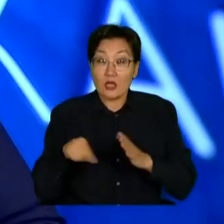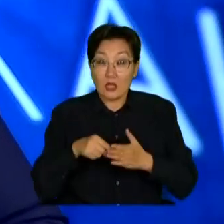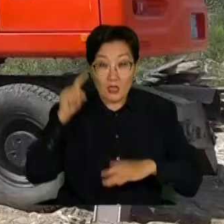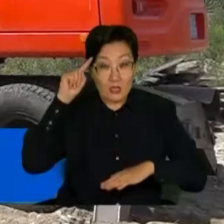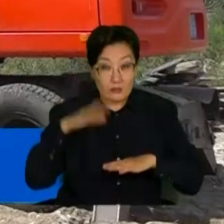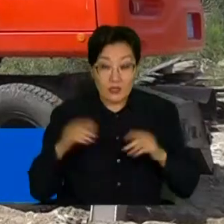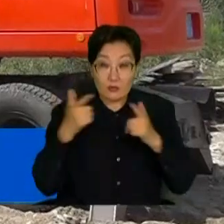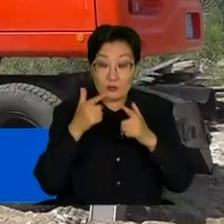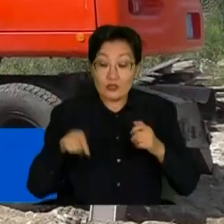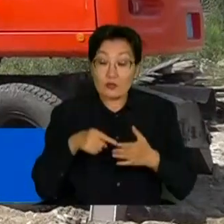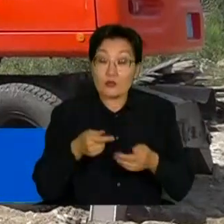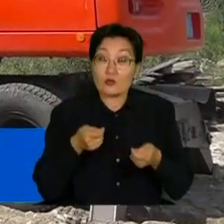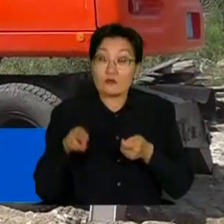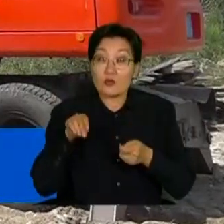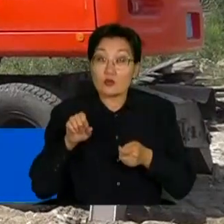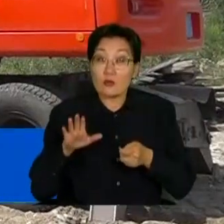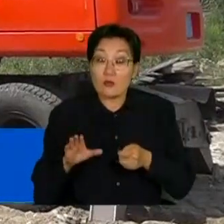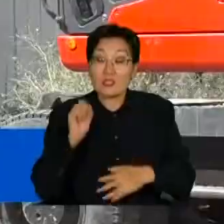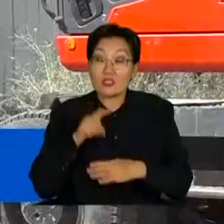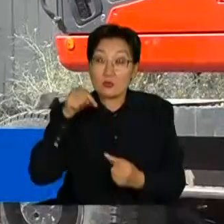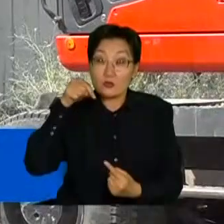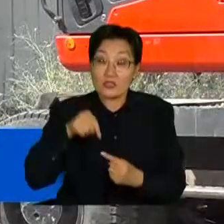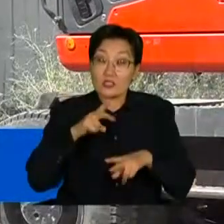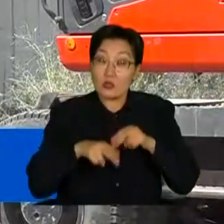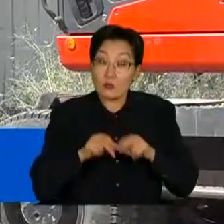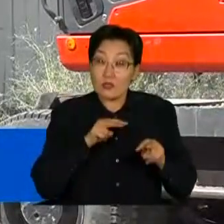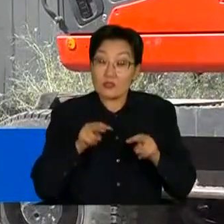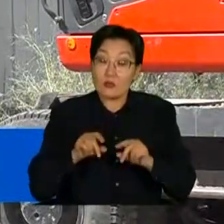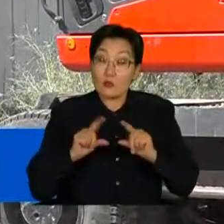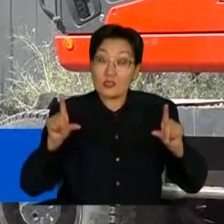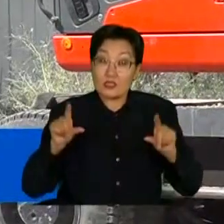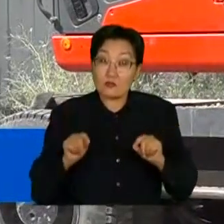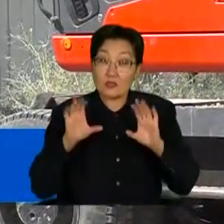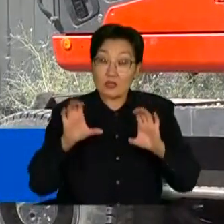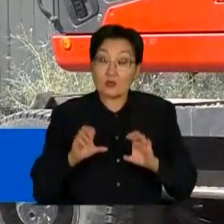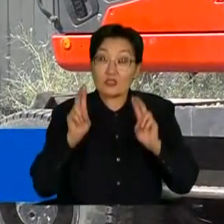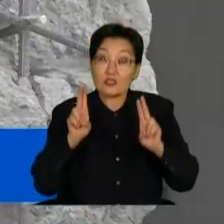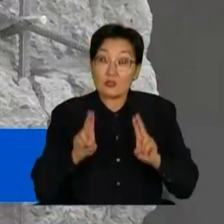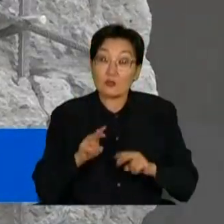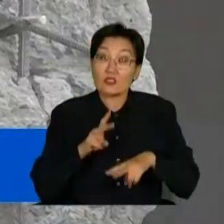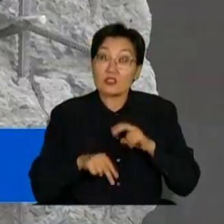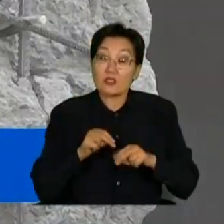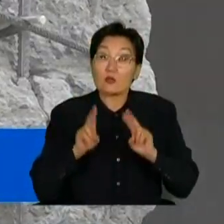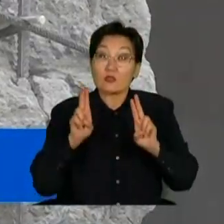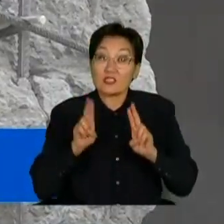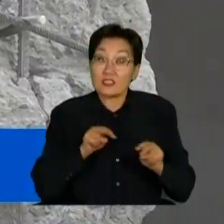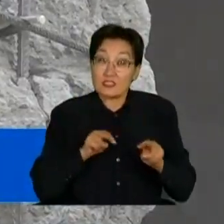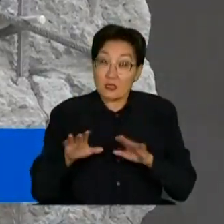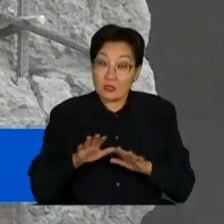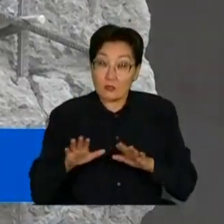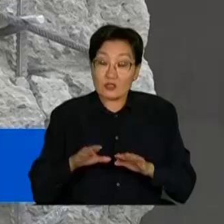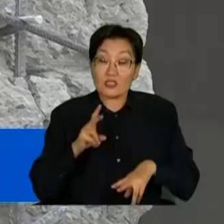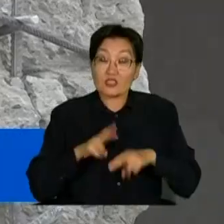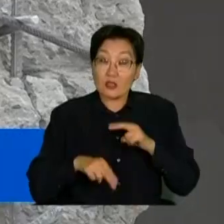хабарлады. Шаһар басшысы Ербол Досаевтың тапсырмасымен құрылысты бақылау басқармасы заң талаптары мен құрылыс нормаларын сақтамай